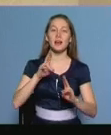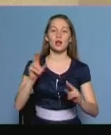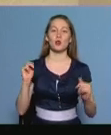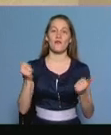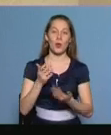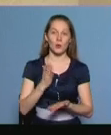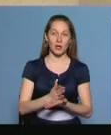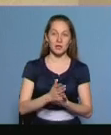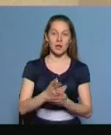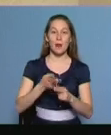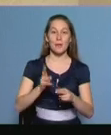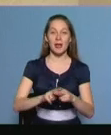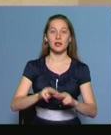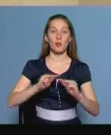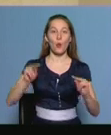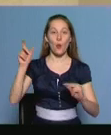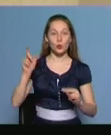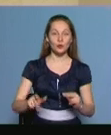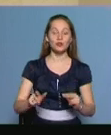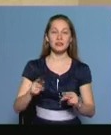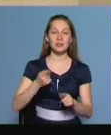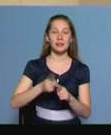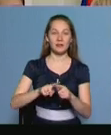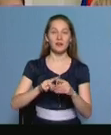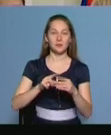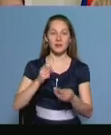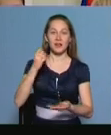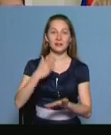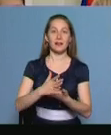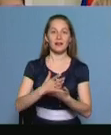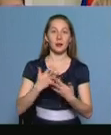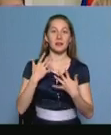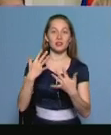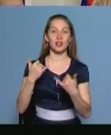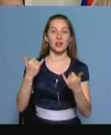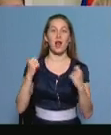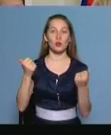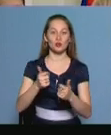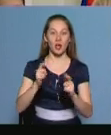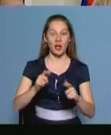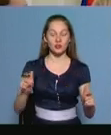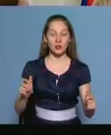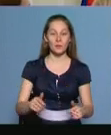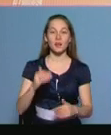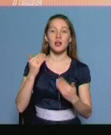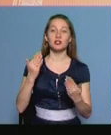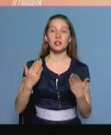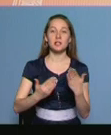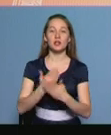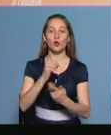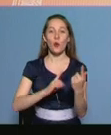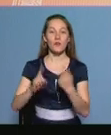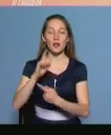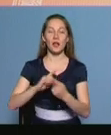Поэтому учитель, современный учитель – это центр притяжения для окружающего. Сегодня школьная реформа в Удмуртии переживает новый виток. Перезагрузка